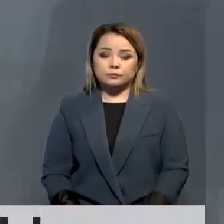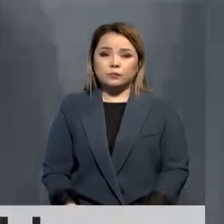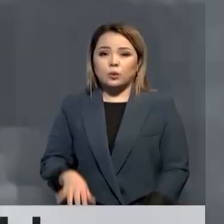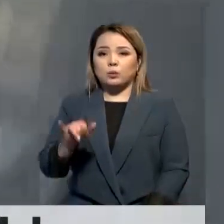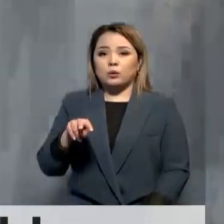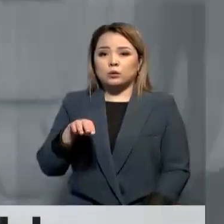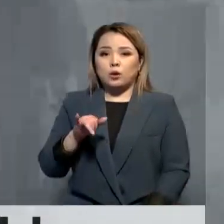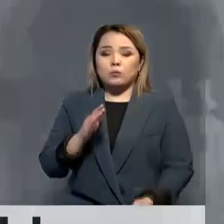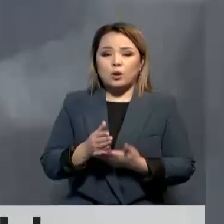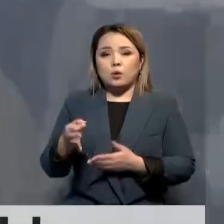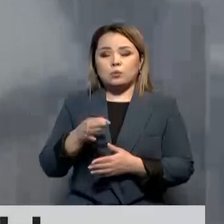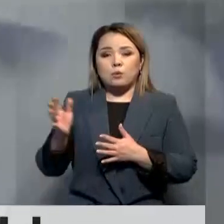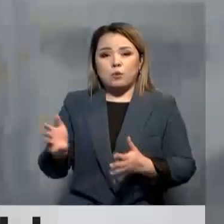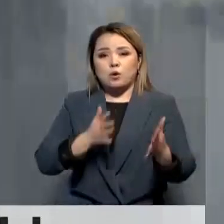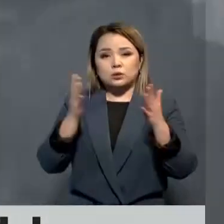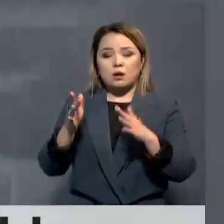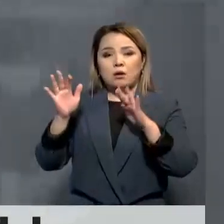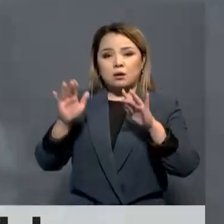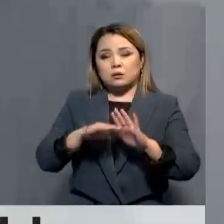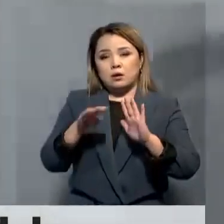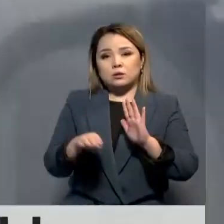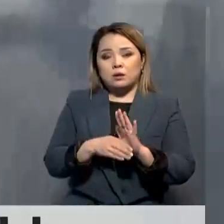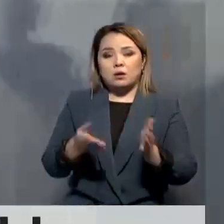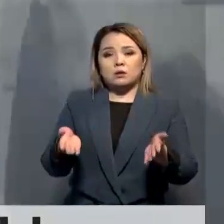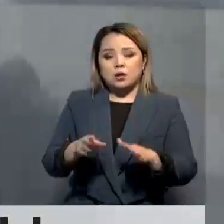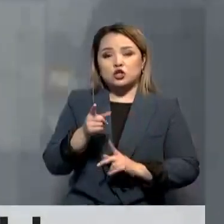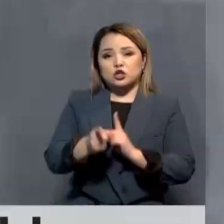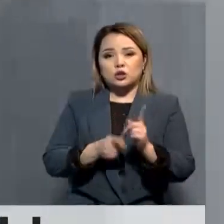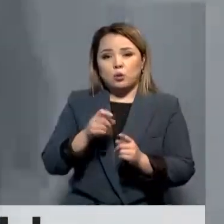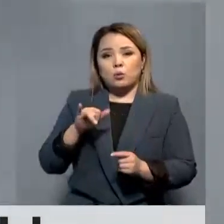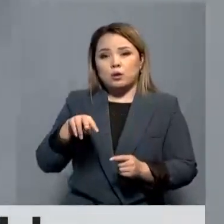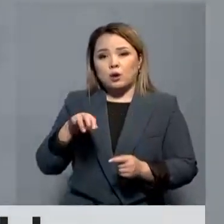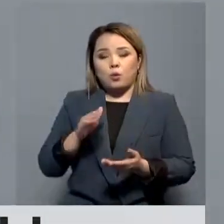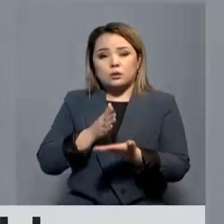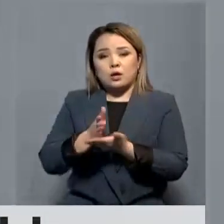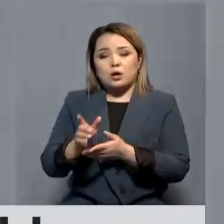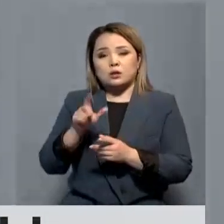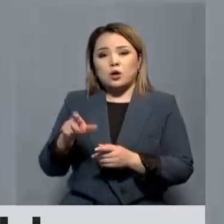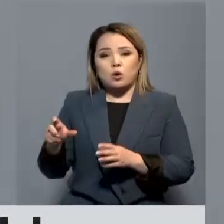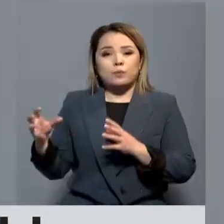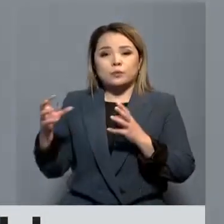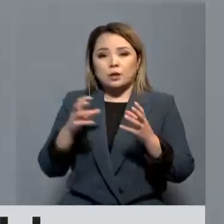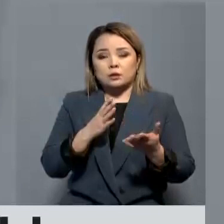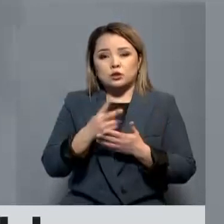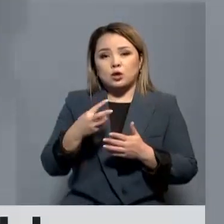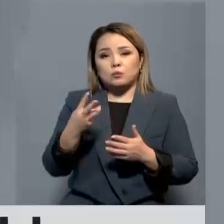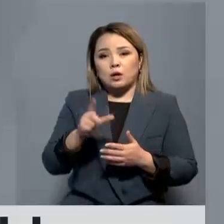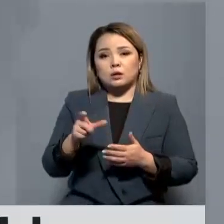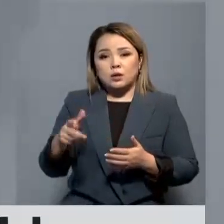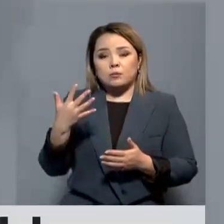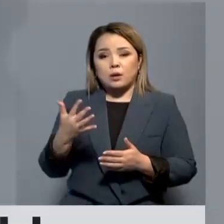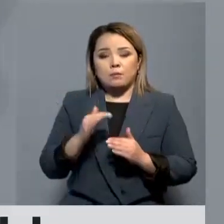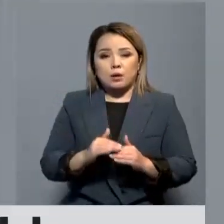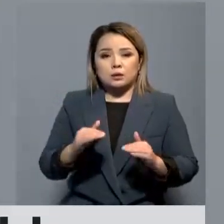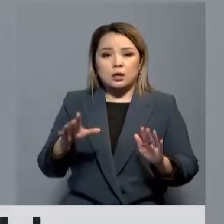Ұлытау облысында боранда автобус қарға батып қалды. Жезқазғаннан Ұлытау ауданына бет алған жолаушылар көлігінде 23 адам болған, оның 5-еуі